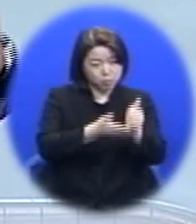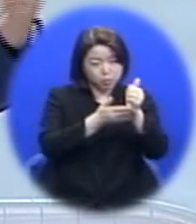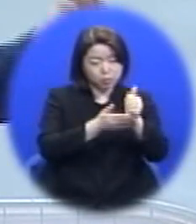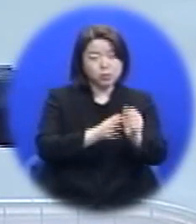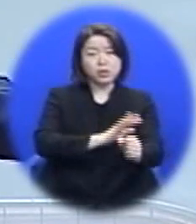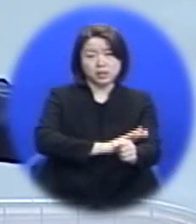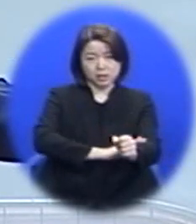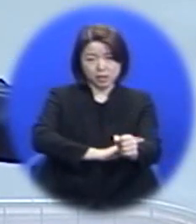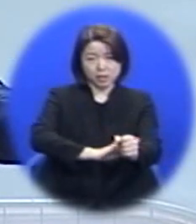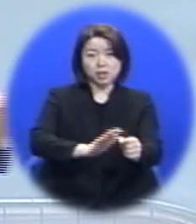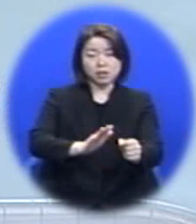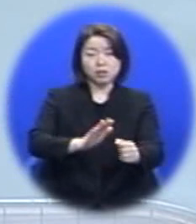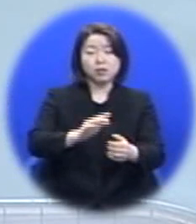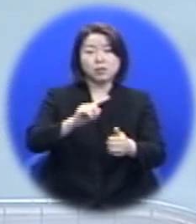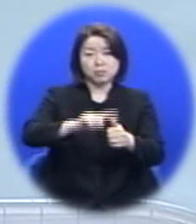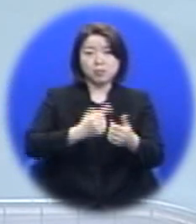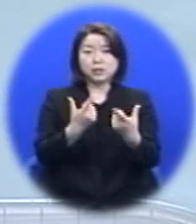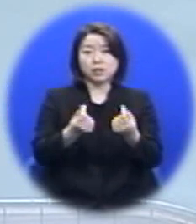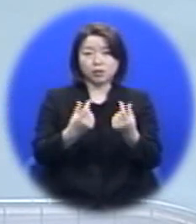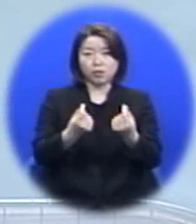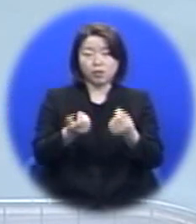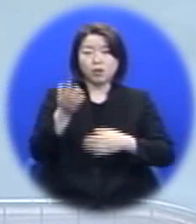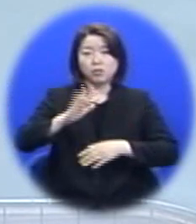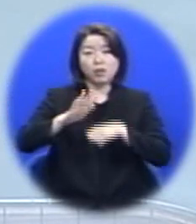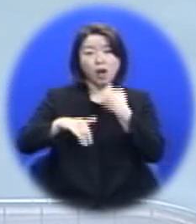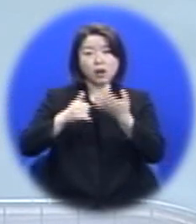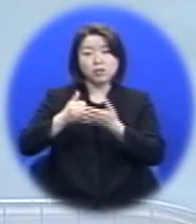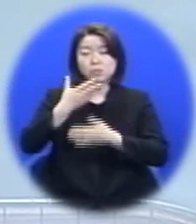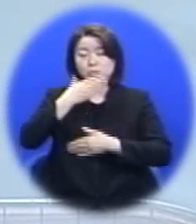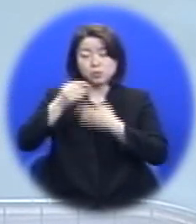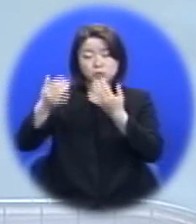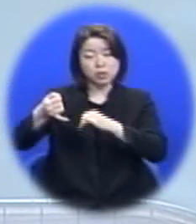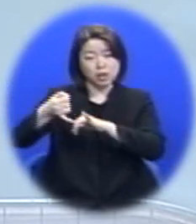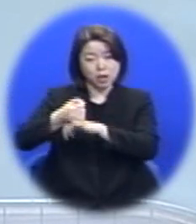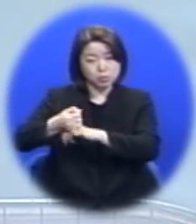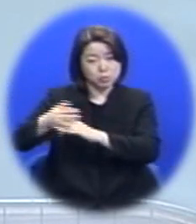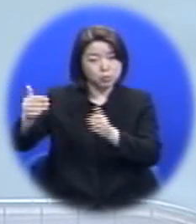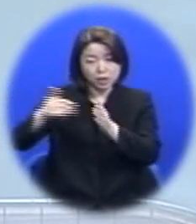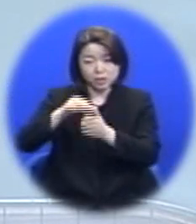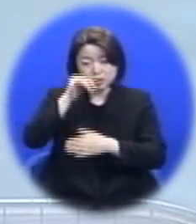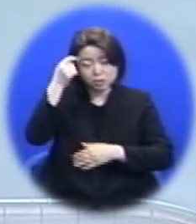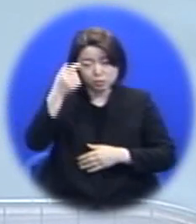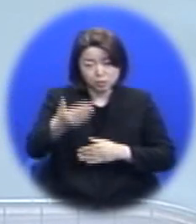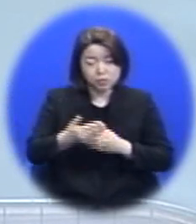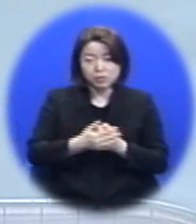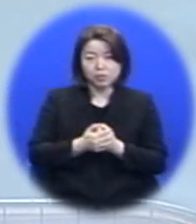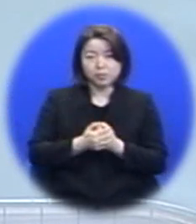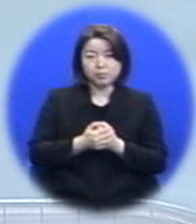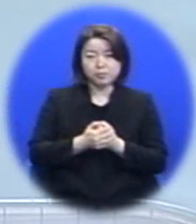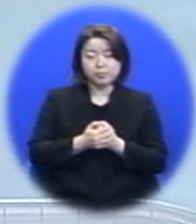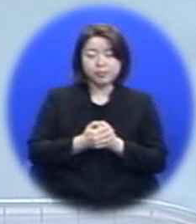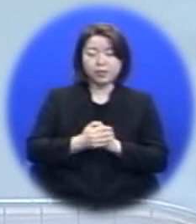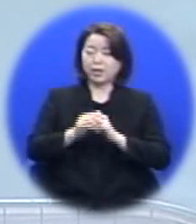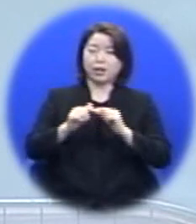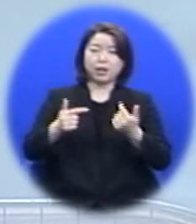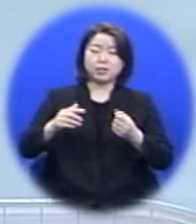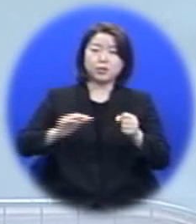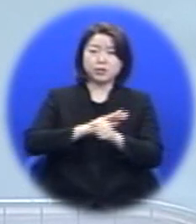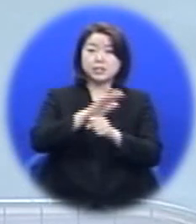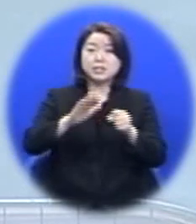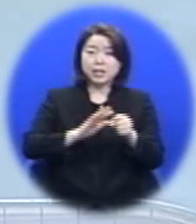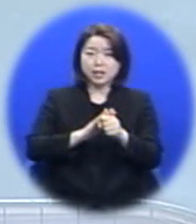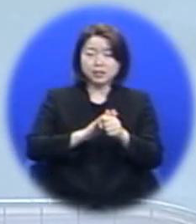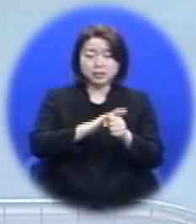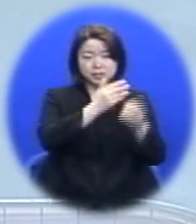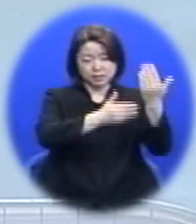하나님이 약속까지 복을 주시겠다고 약속까지 하시나? 여러분 그렇지 않습니다. 사랑은